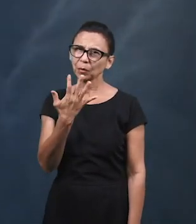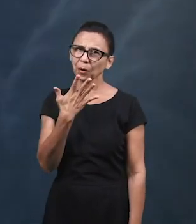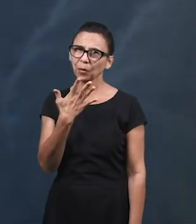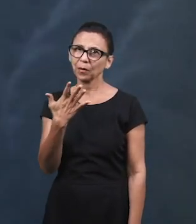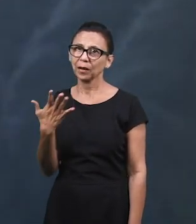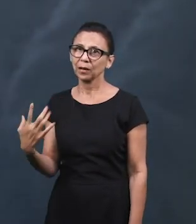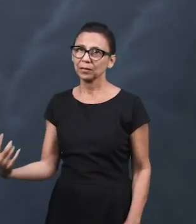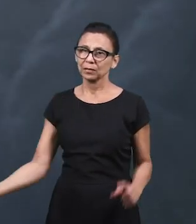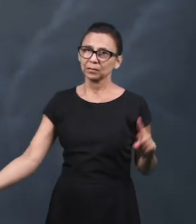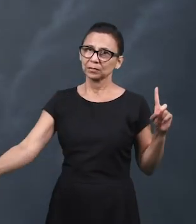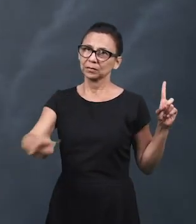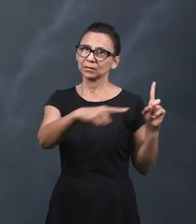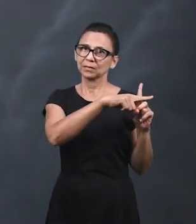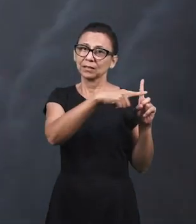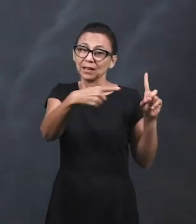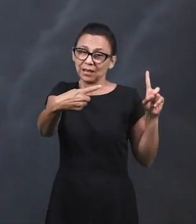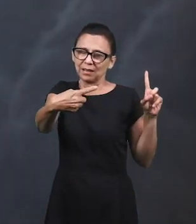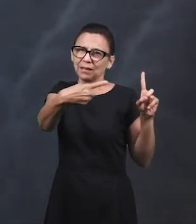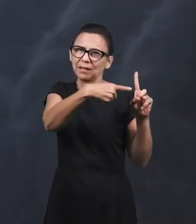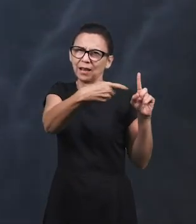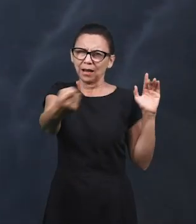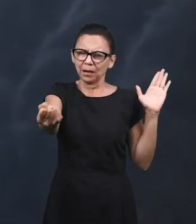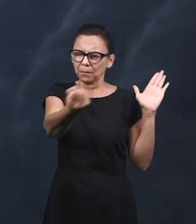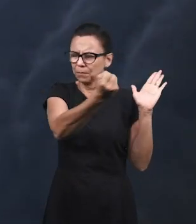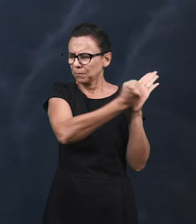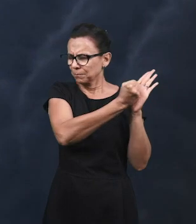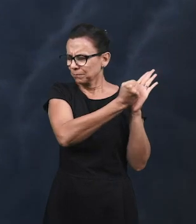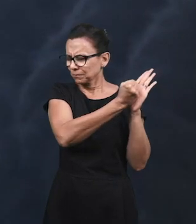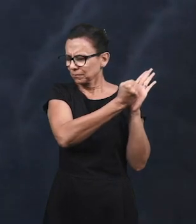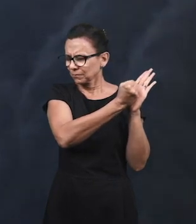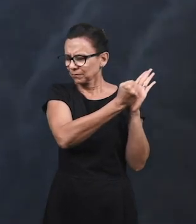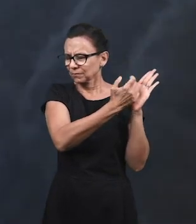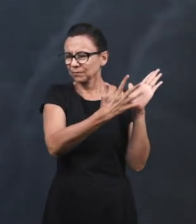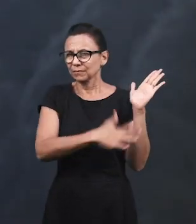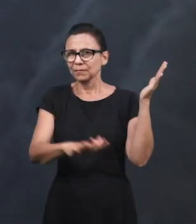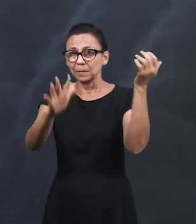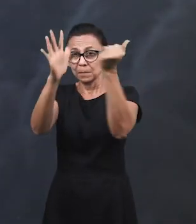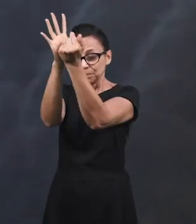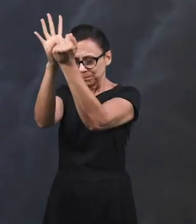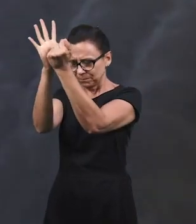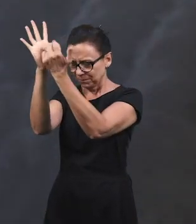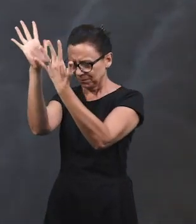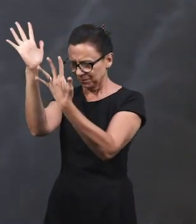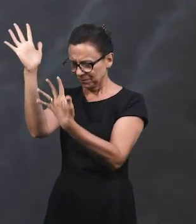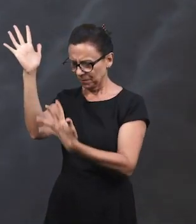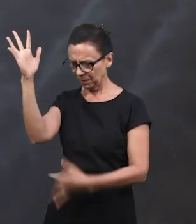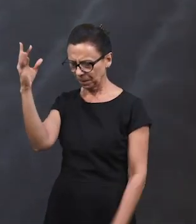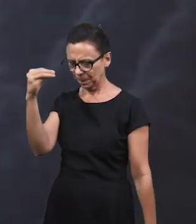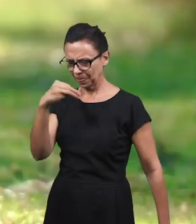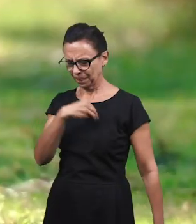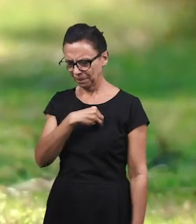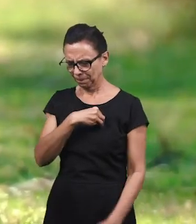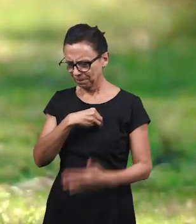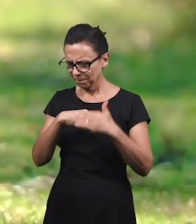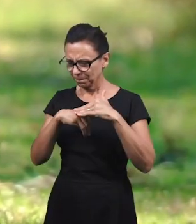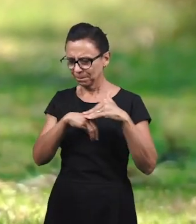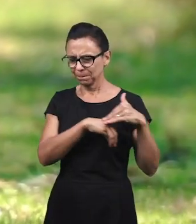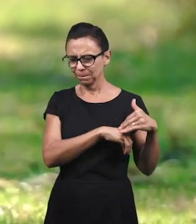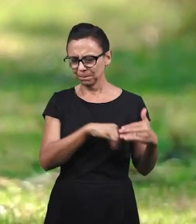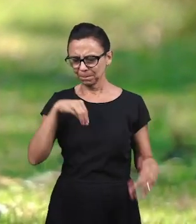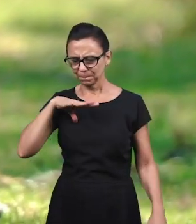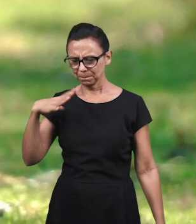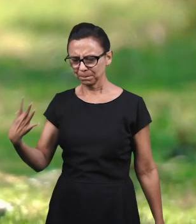cruz ferida, me salvou tão pecador. A